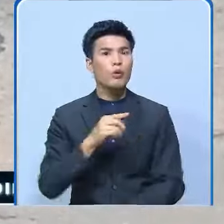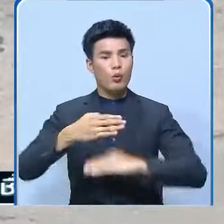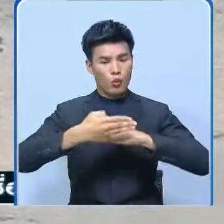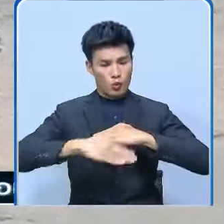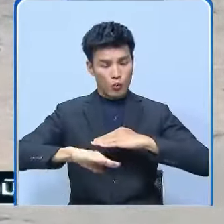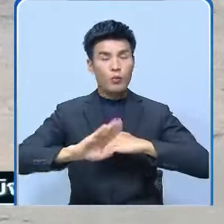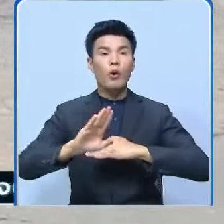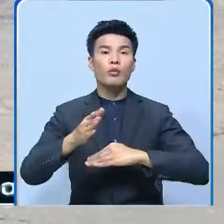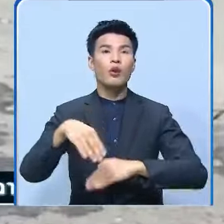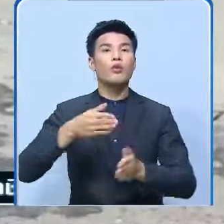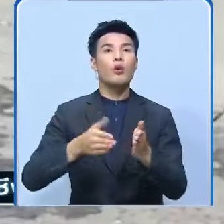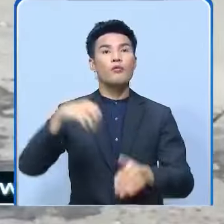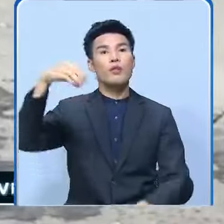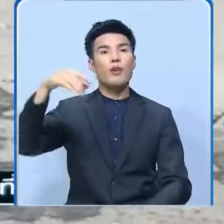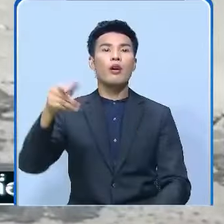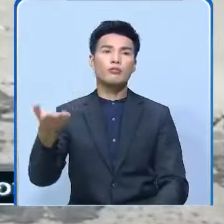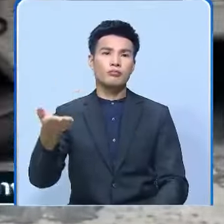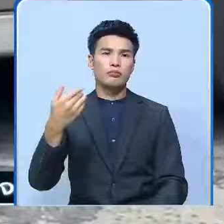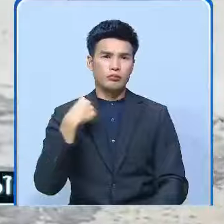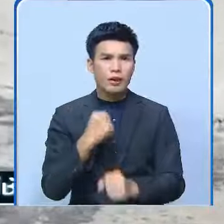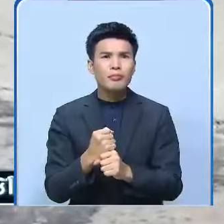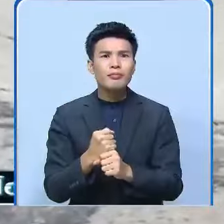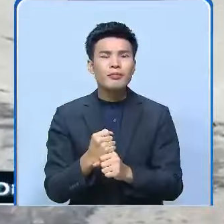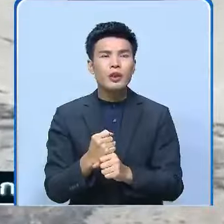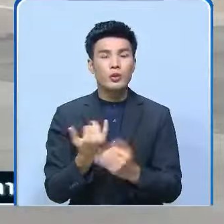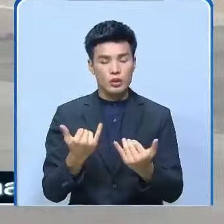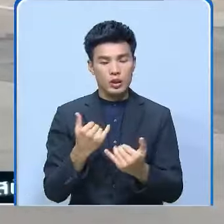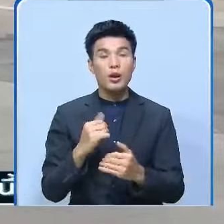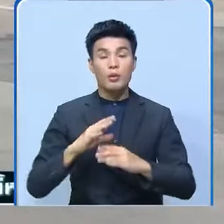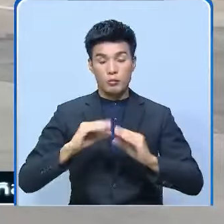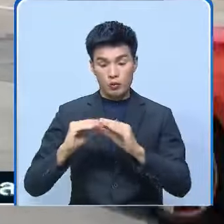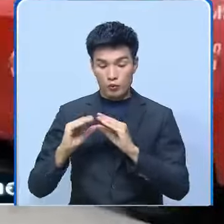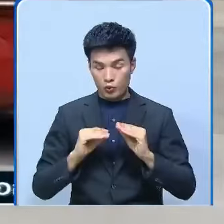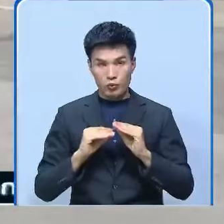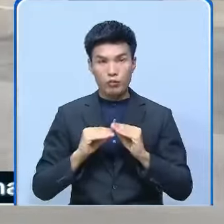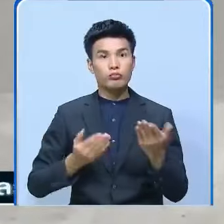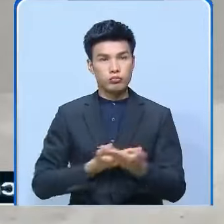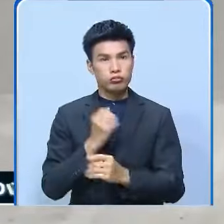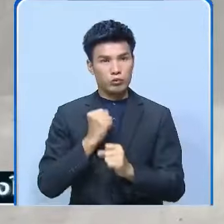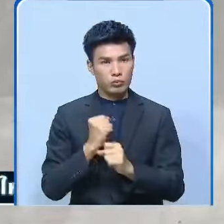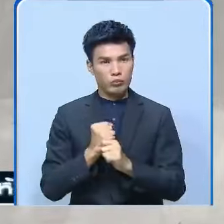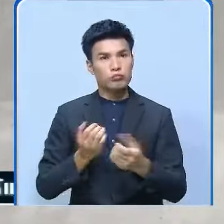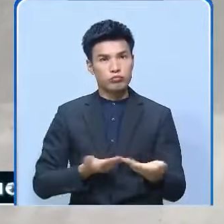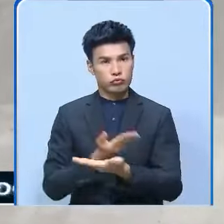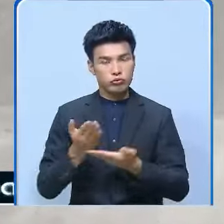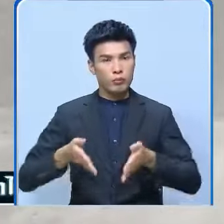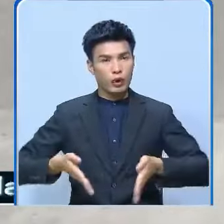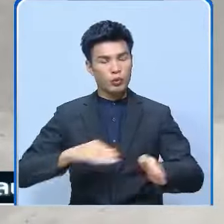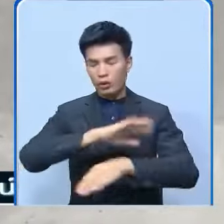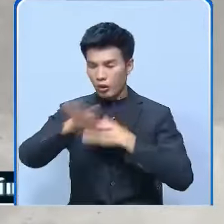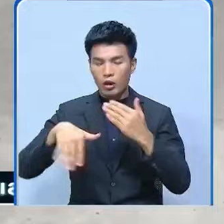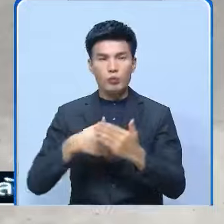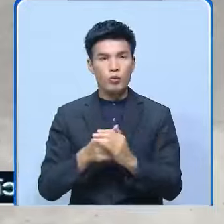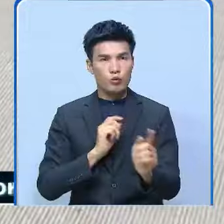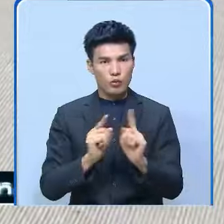าวเป็นของการไฟฟ้านครหลวงเดี๋ยวบ่ายวันนี้จะประชุมหน่วยงานที่เกี่ยวข้องที่ดำเนินการในพื้นที่ถนนแจ้งวัฒนะทุกหน่วย